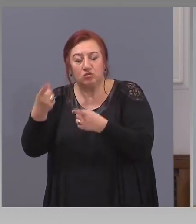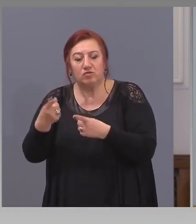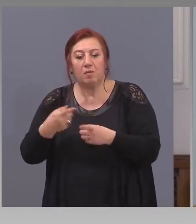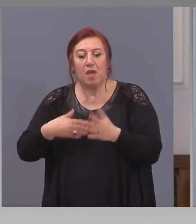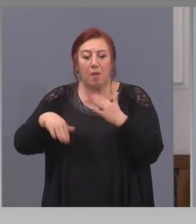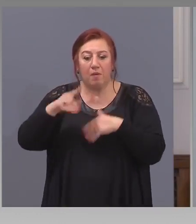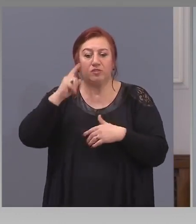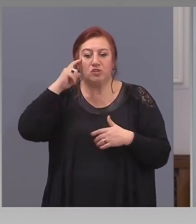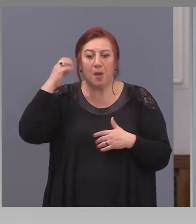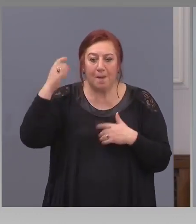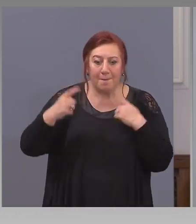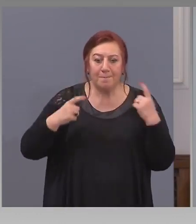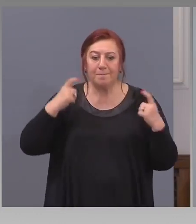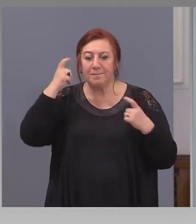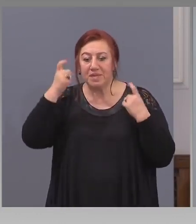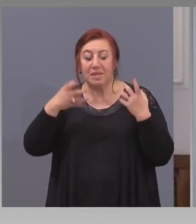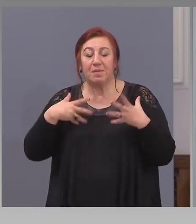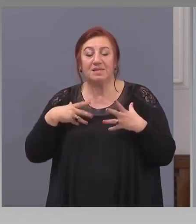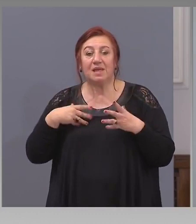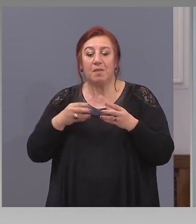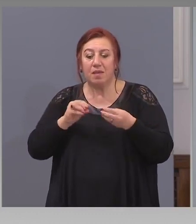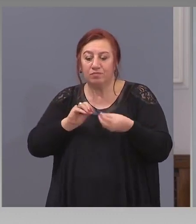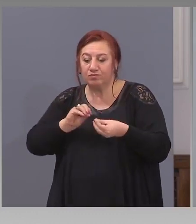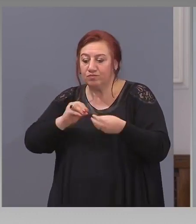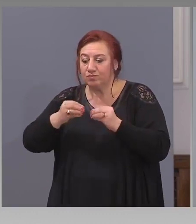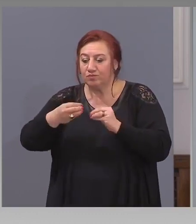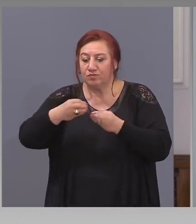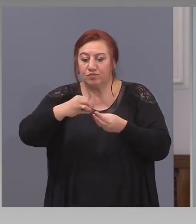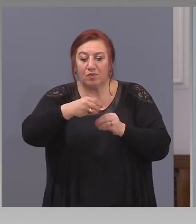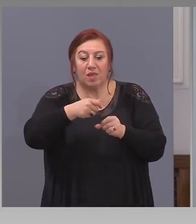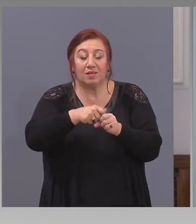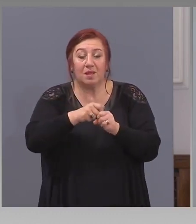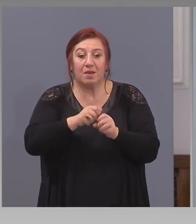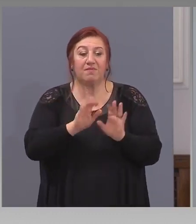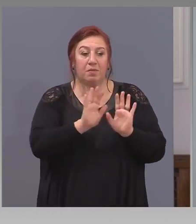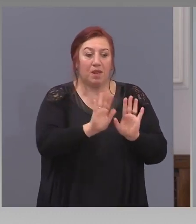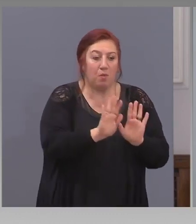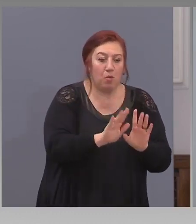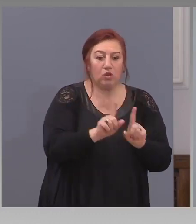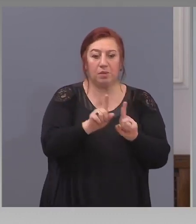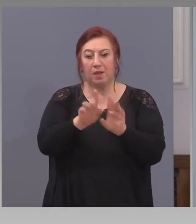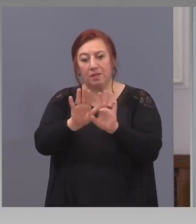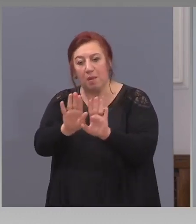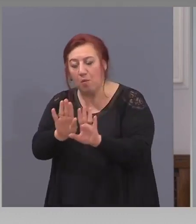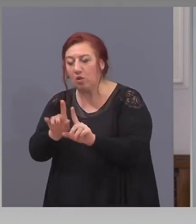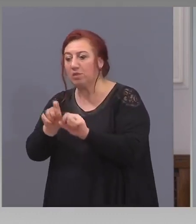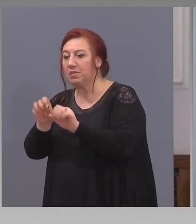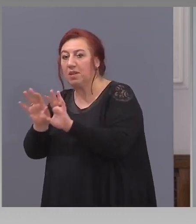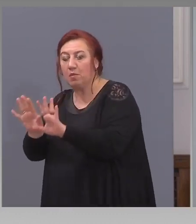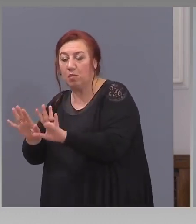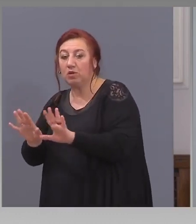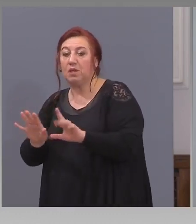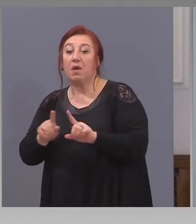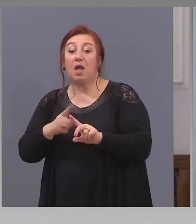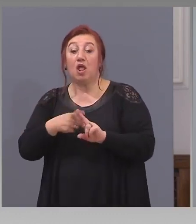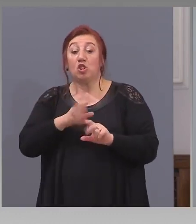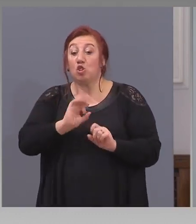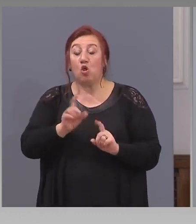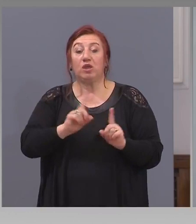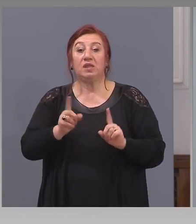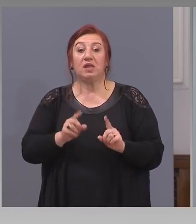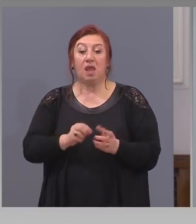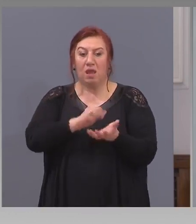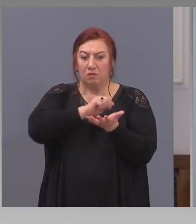повече искаме да сглобиме как, за да може и на това да се помогне. Но и да не изпаднаме в тази